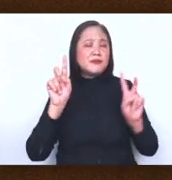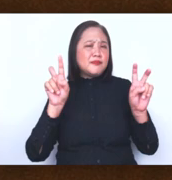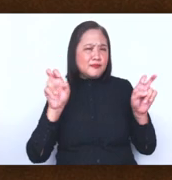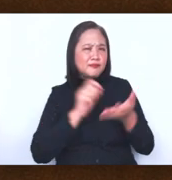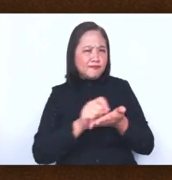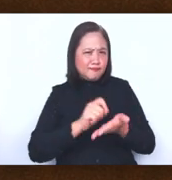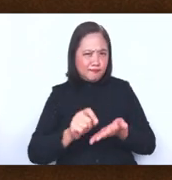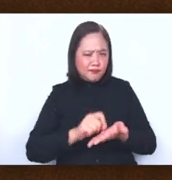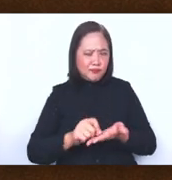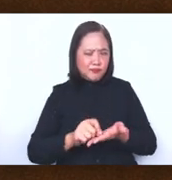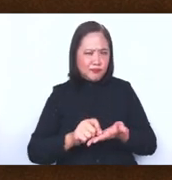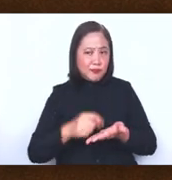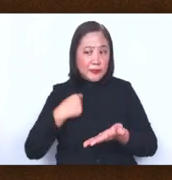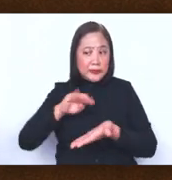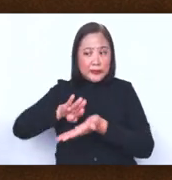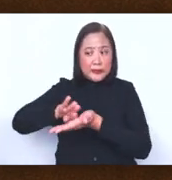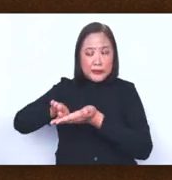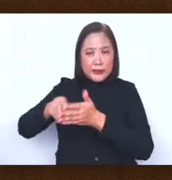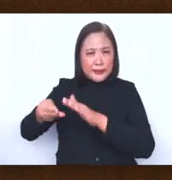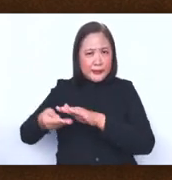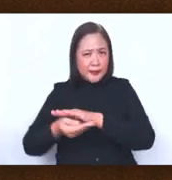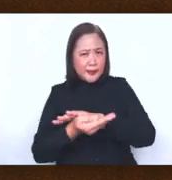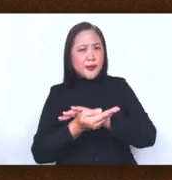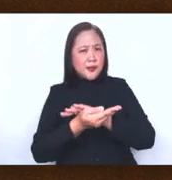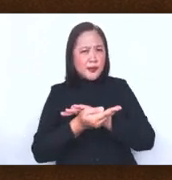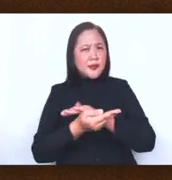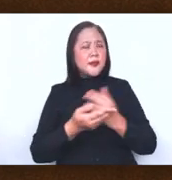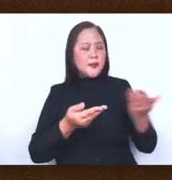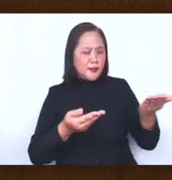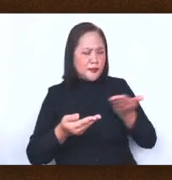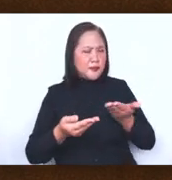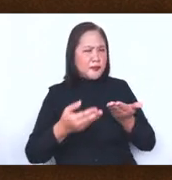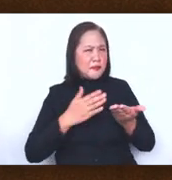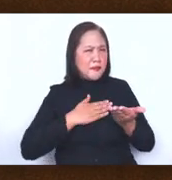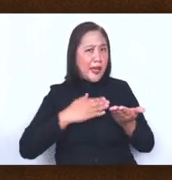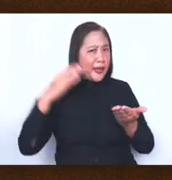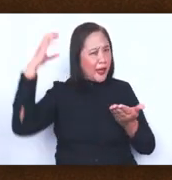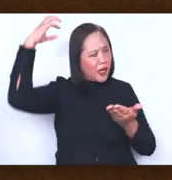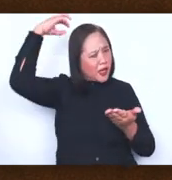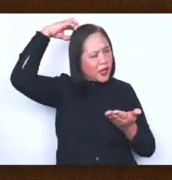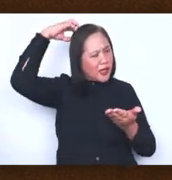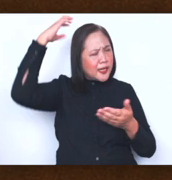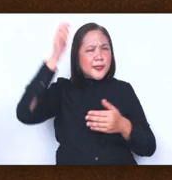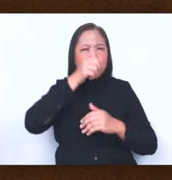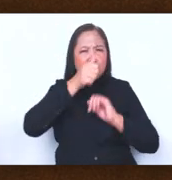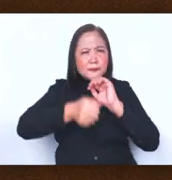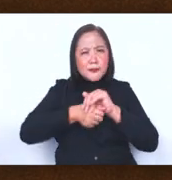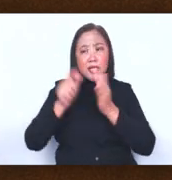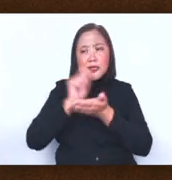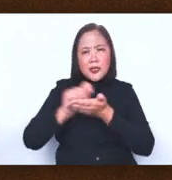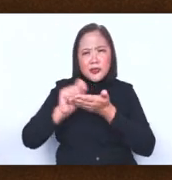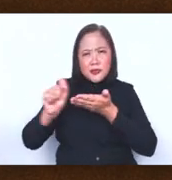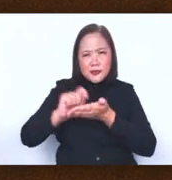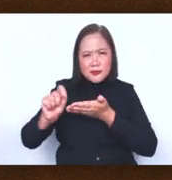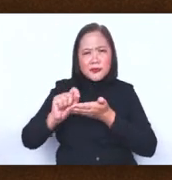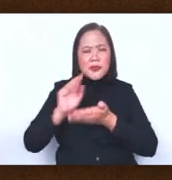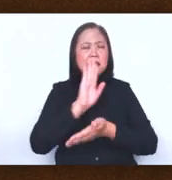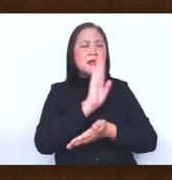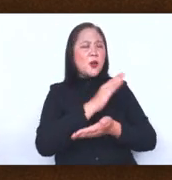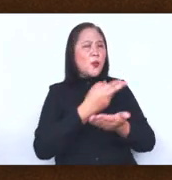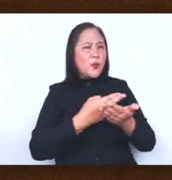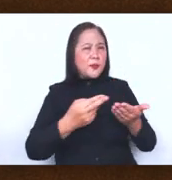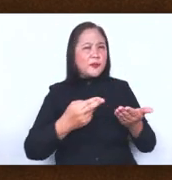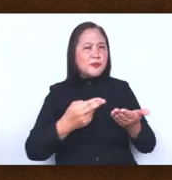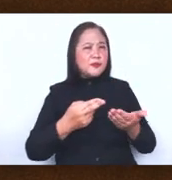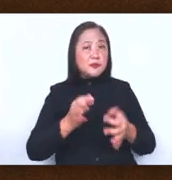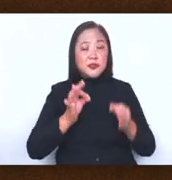Sa laylayan ko dumaan ang lahat ng mga yan. Sa nakapusod kong buhok, itinago ang lapis na punyal ni Kaamado. At kung hindi